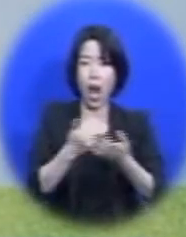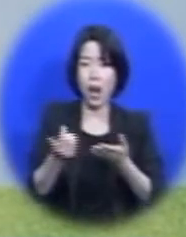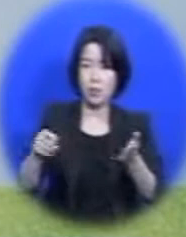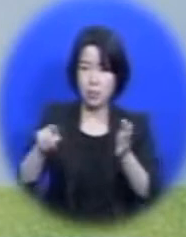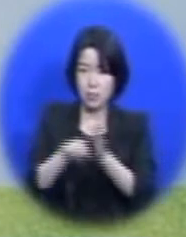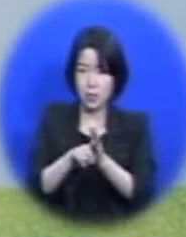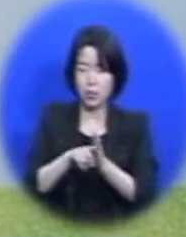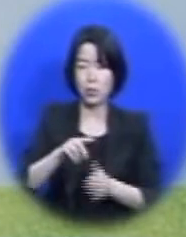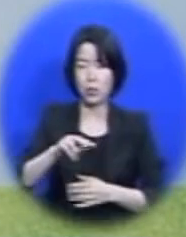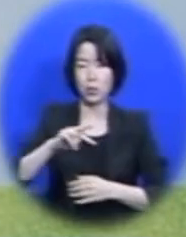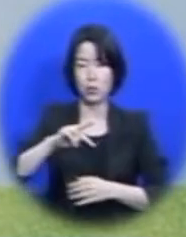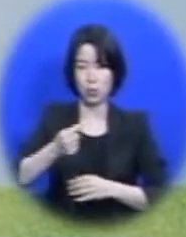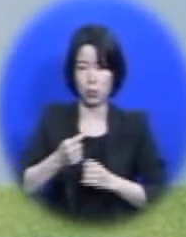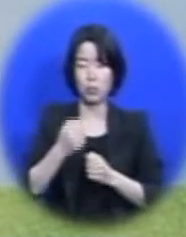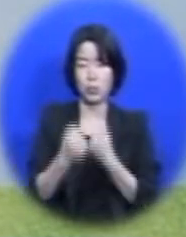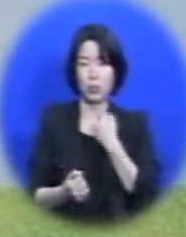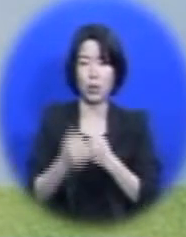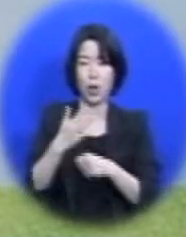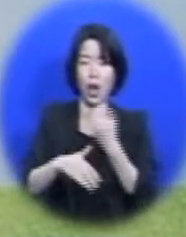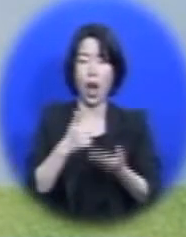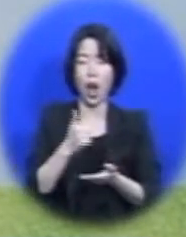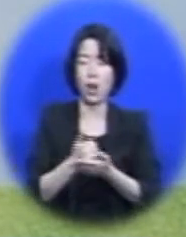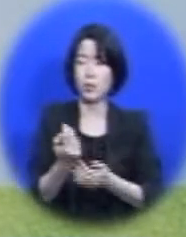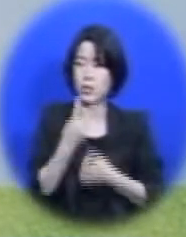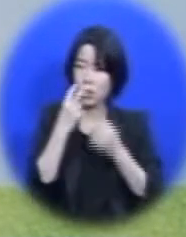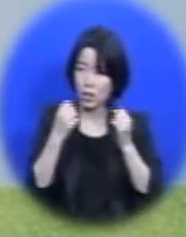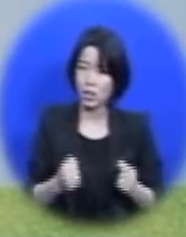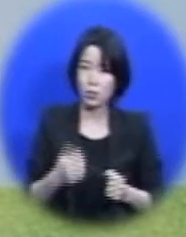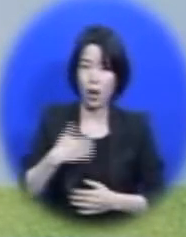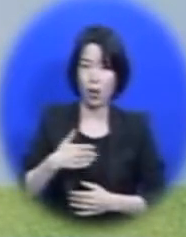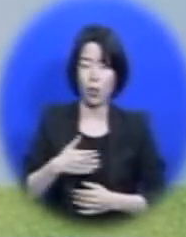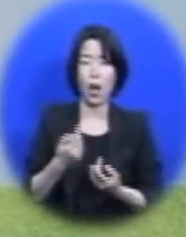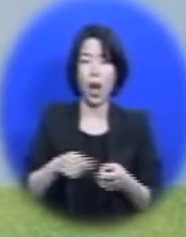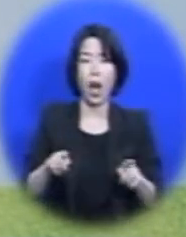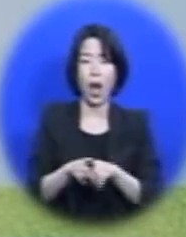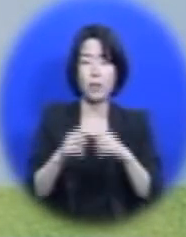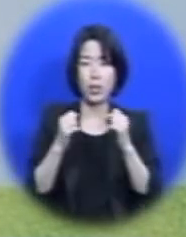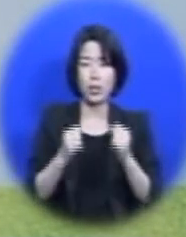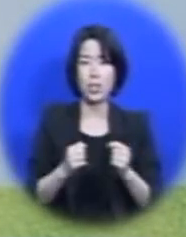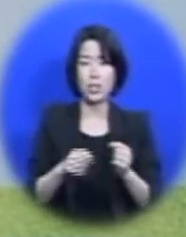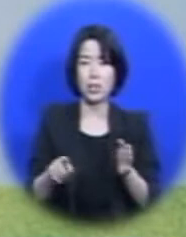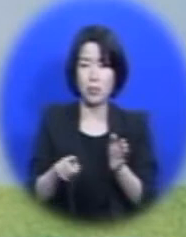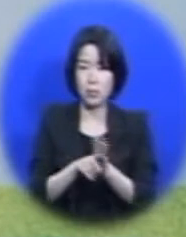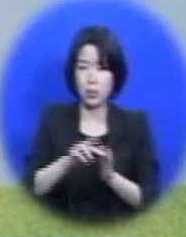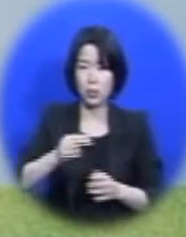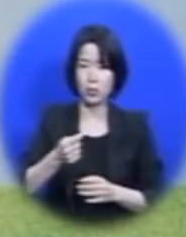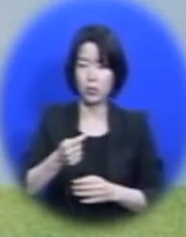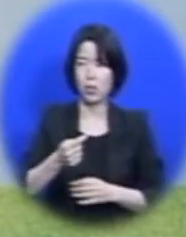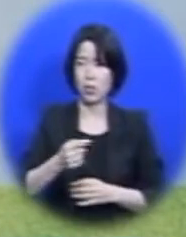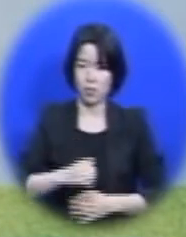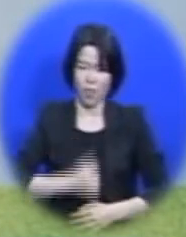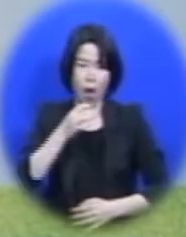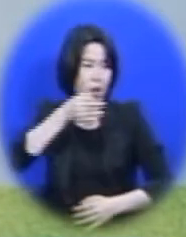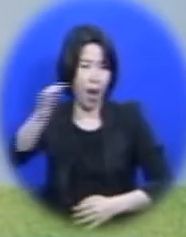하나님이 분명히 살아계시고 함께 계시는 것을 믿는다면서 어떻게 소리를 그렇게 질러요?